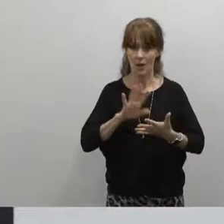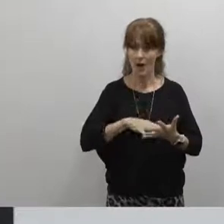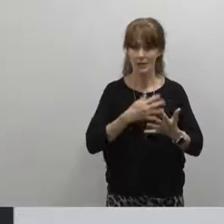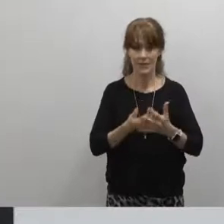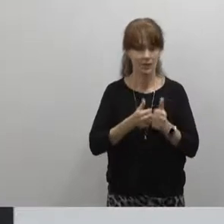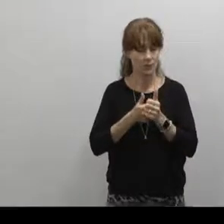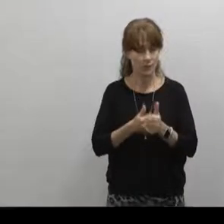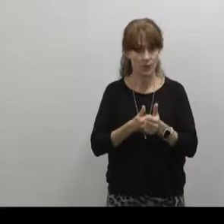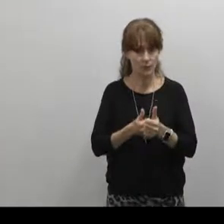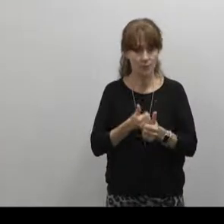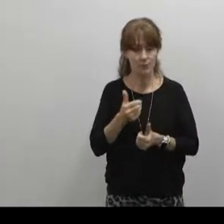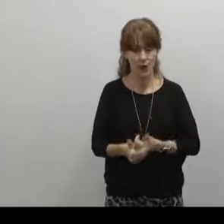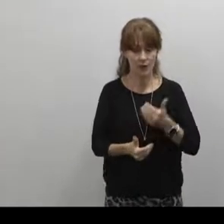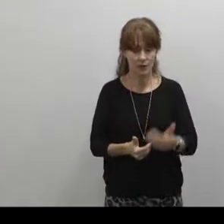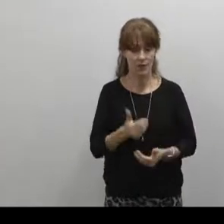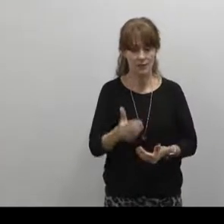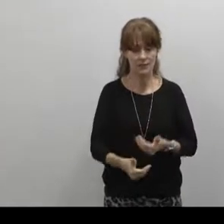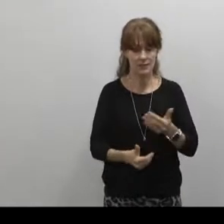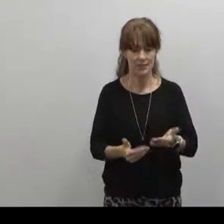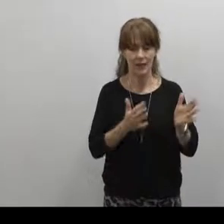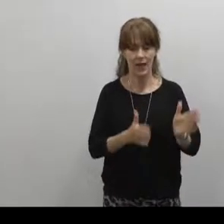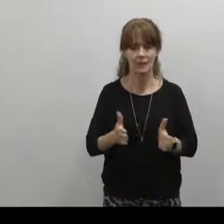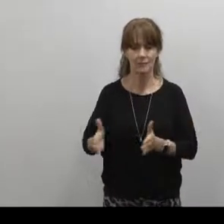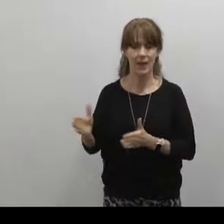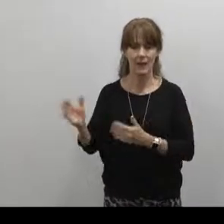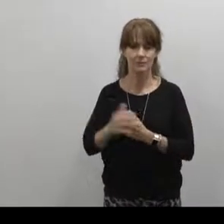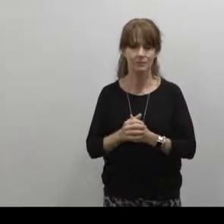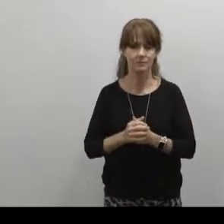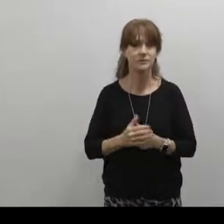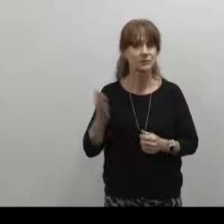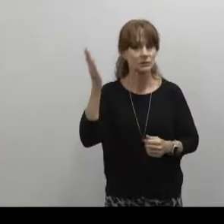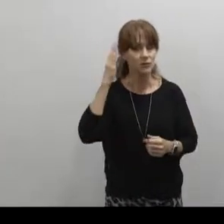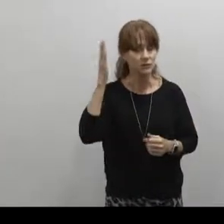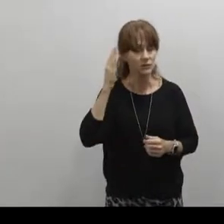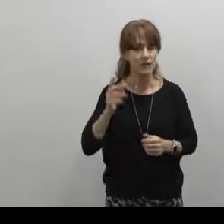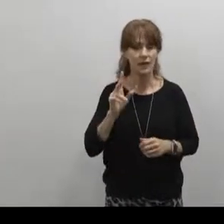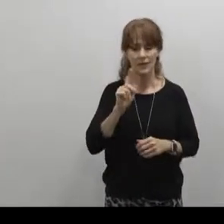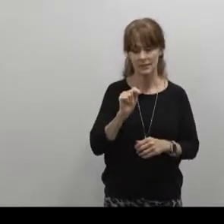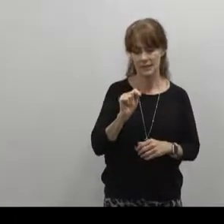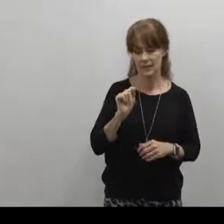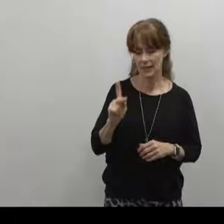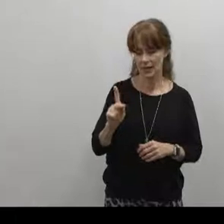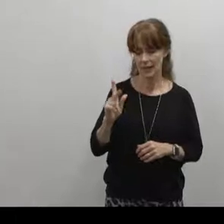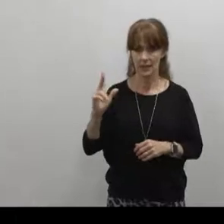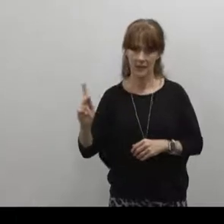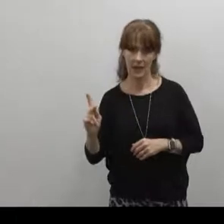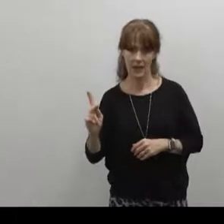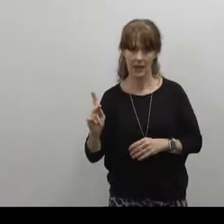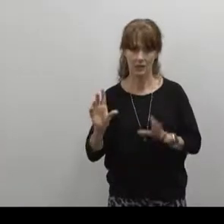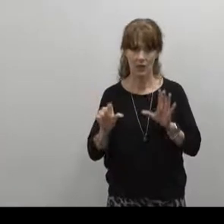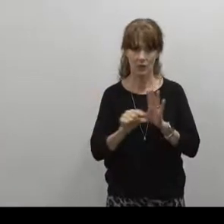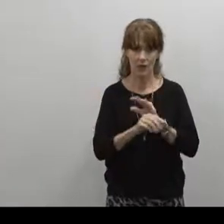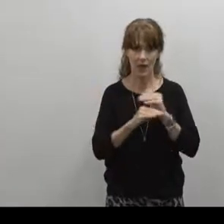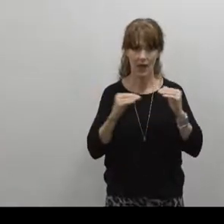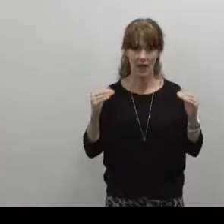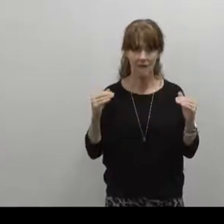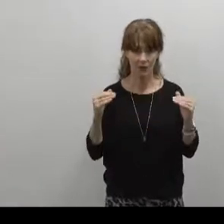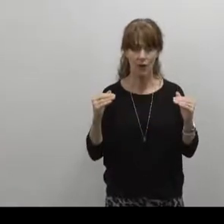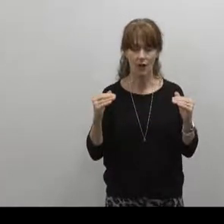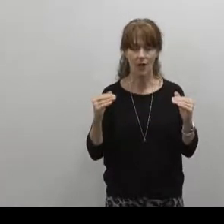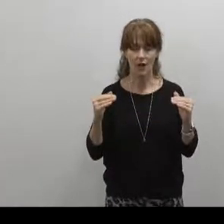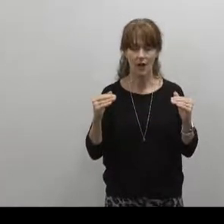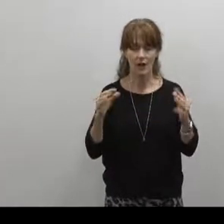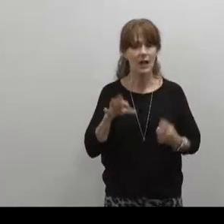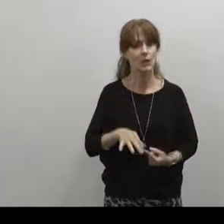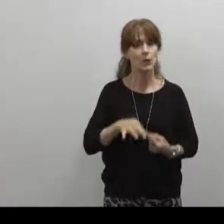dụ pram của mình cho nên nó cái thằng con cái thơ cài làm o này ngay cái hào pre k t k một bài này nó bị nước sơn lá con sơn ha